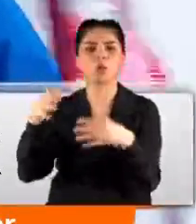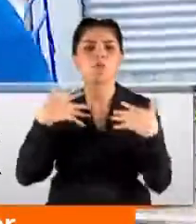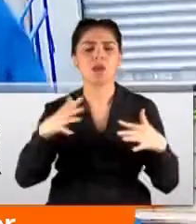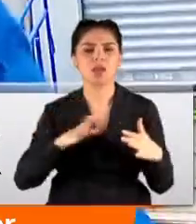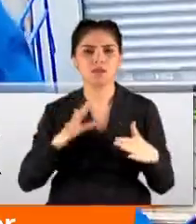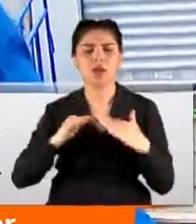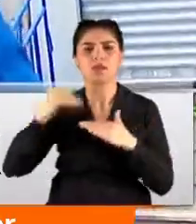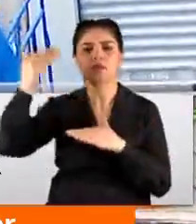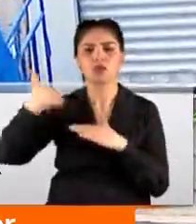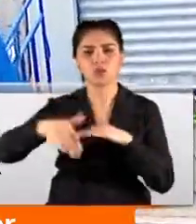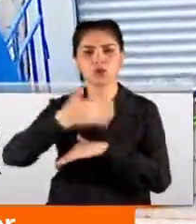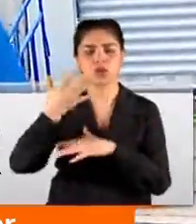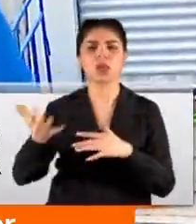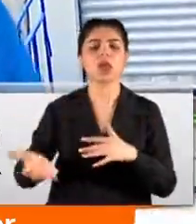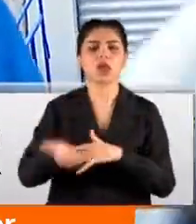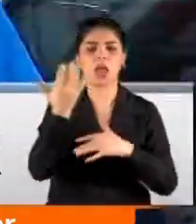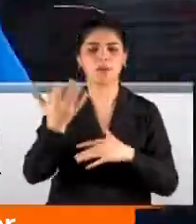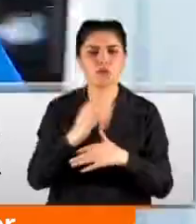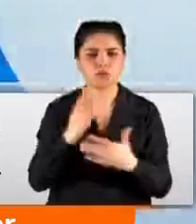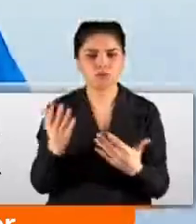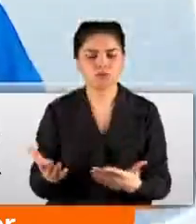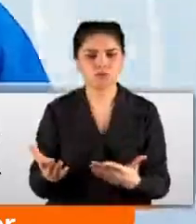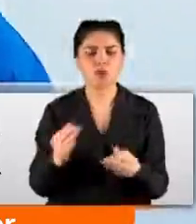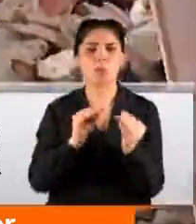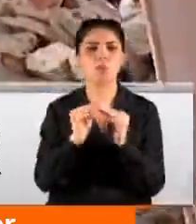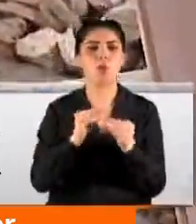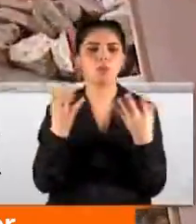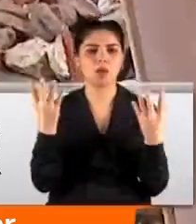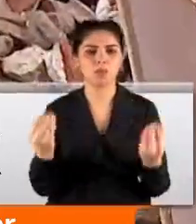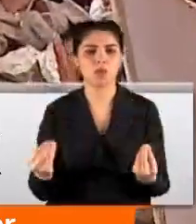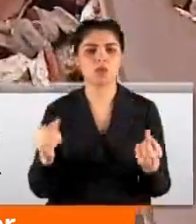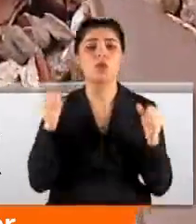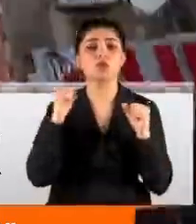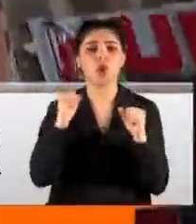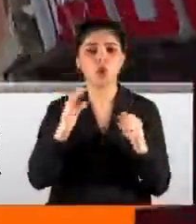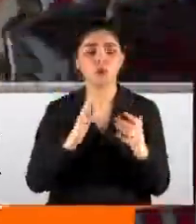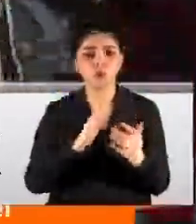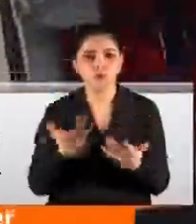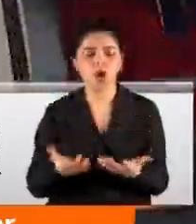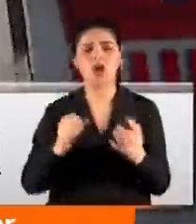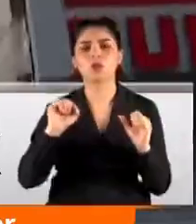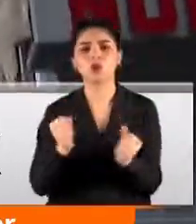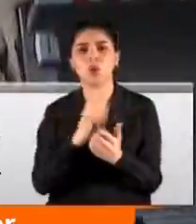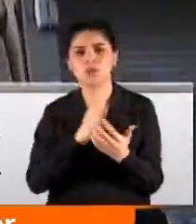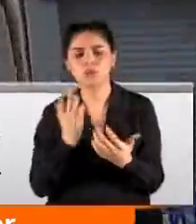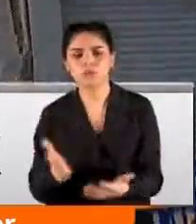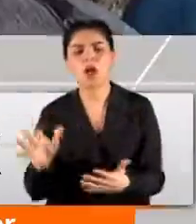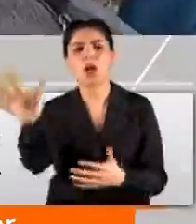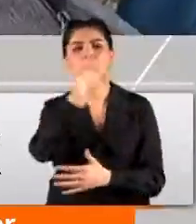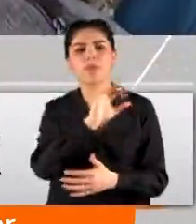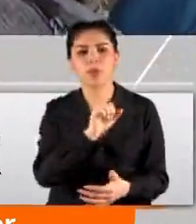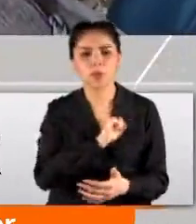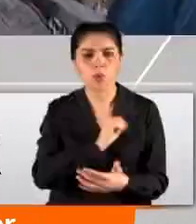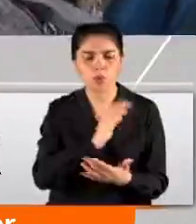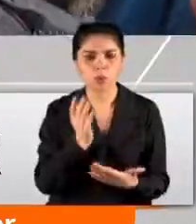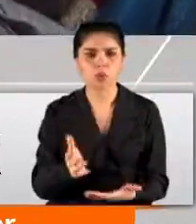Dışarı çıktık, sonra baktık kepçelerle mepçelerle bayağı sıkıntılar yaşandı. Dondurucu soğukta neye uğradıklarını şaşıranlar büyük korku yaşadı. Adam